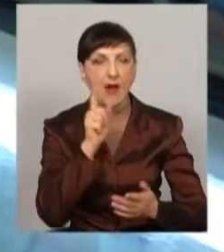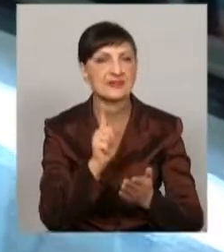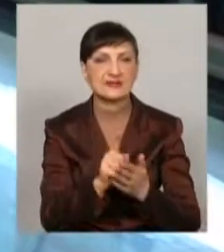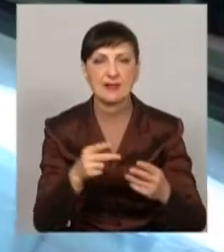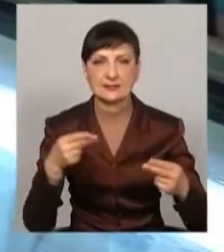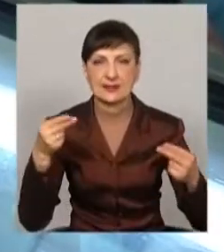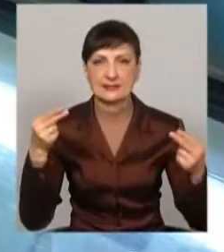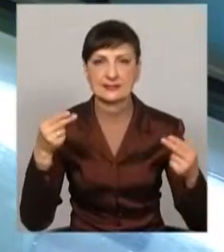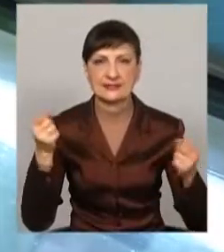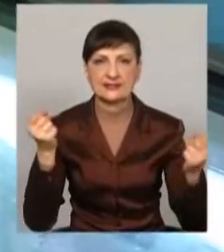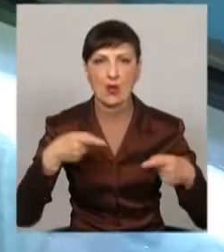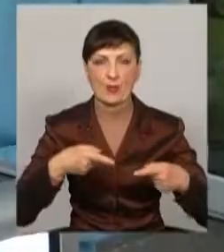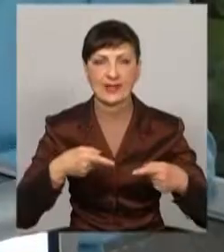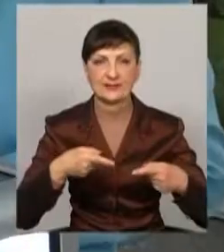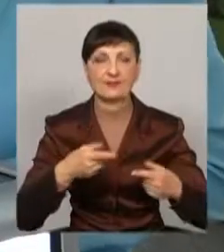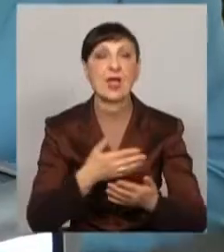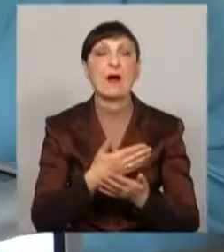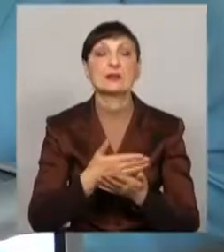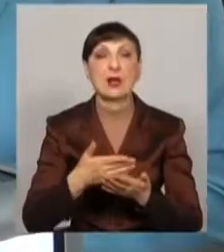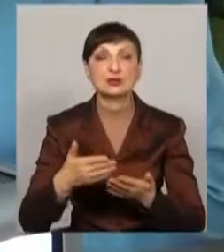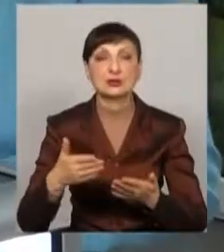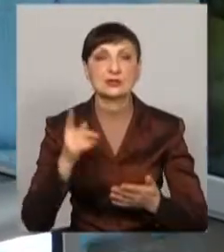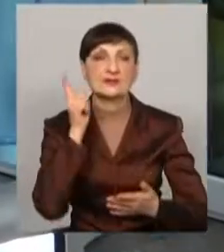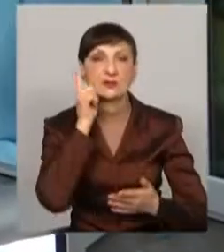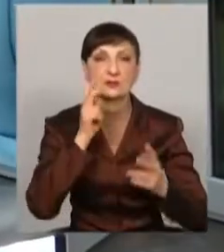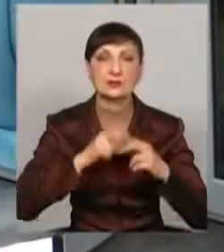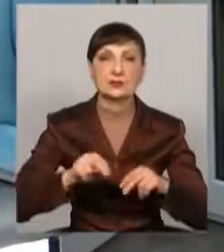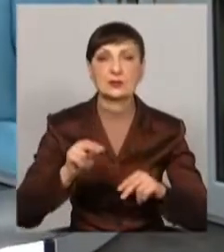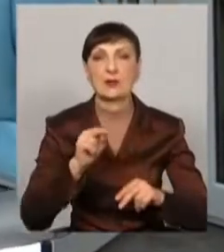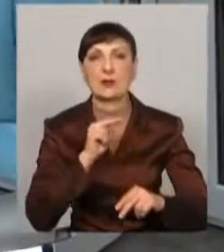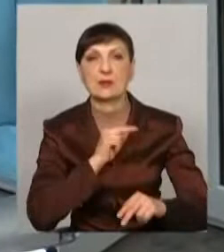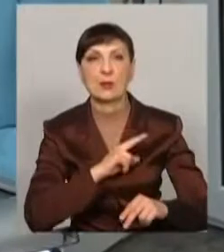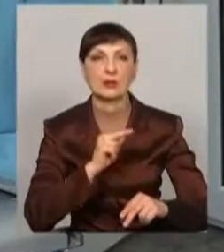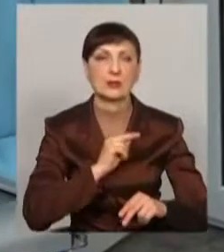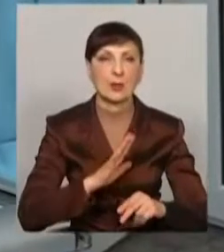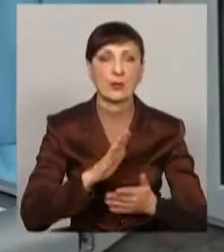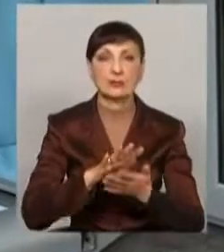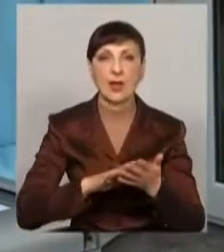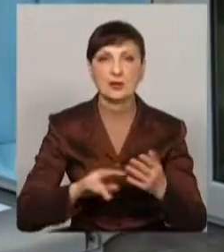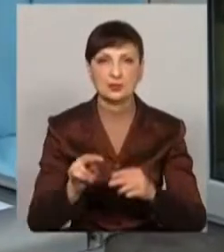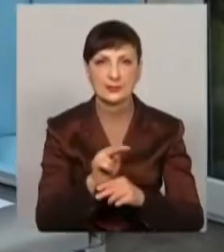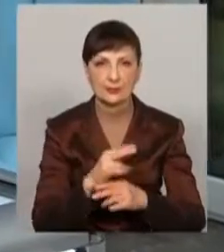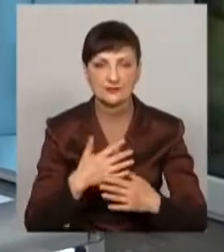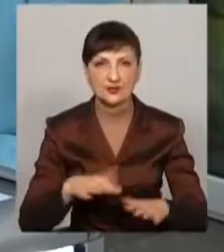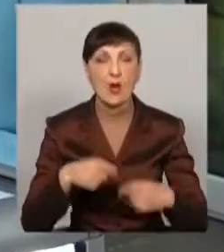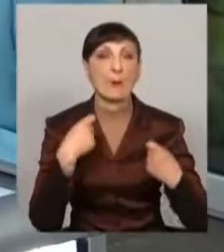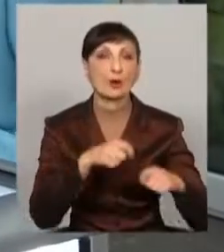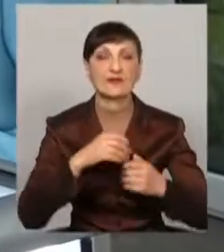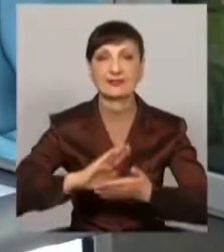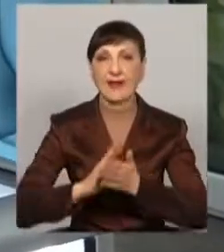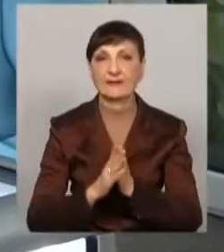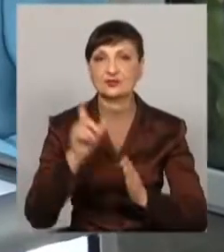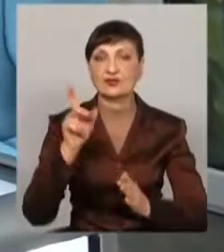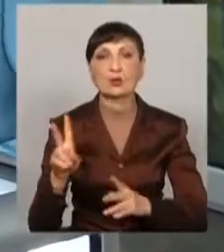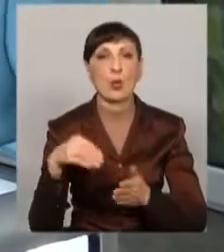должны совпадать. Затем телефон проверяют на неисправности, после его форматируют. Продавец договаривается со скупщиком